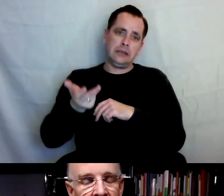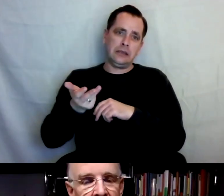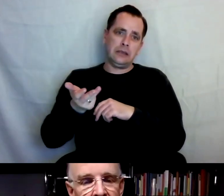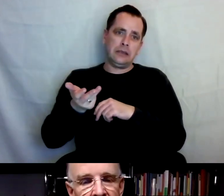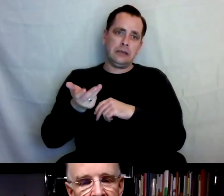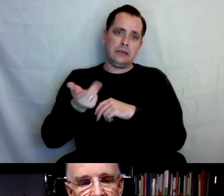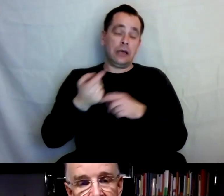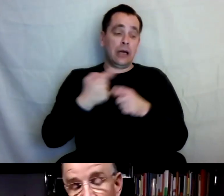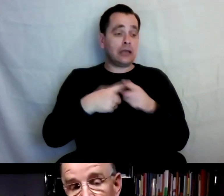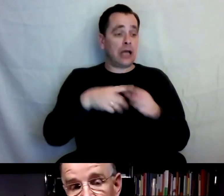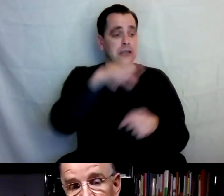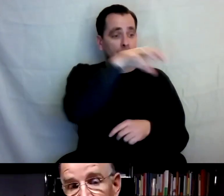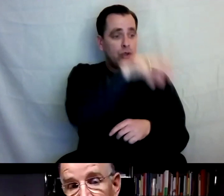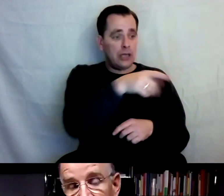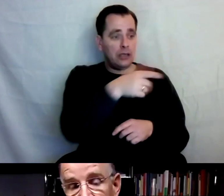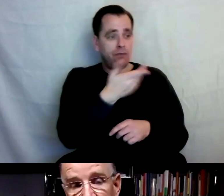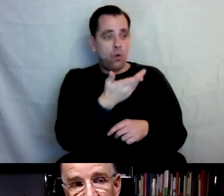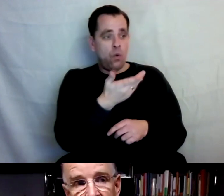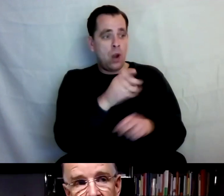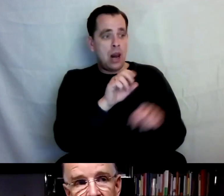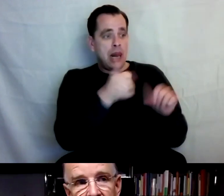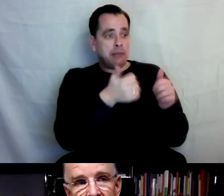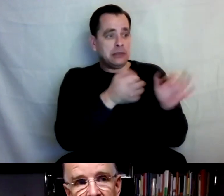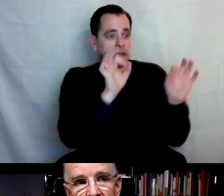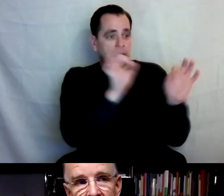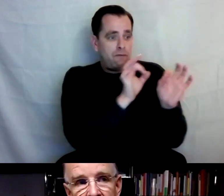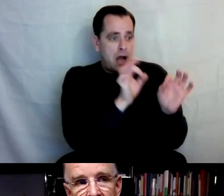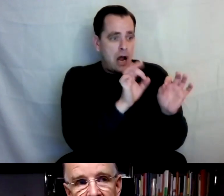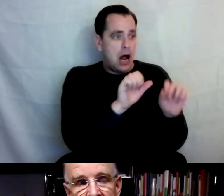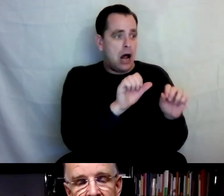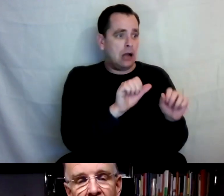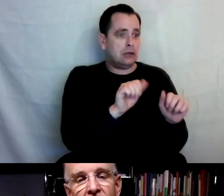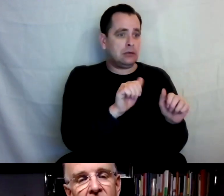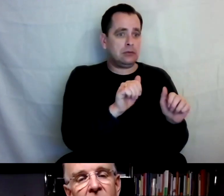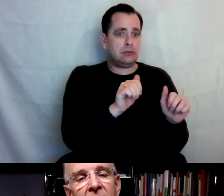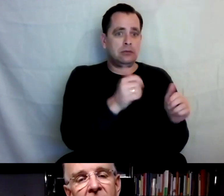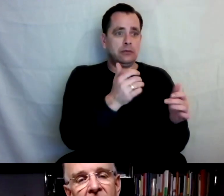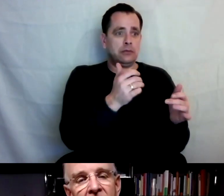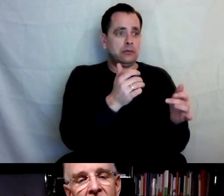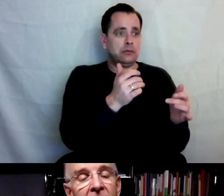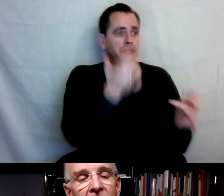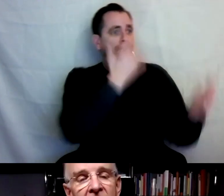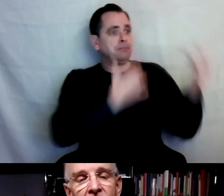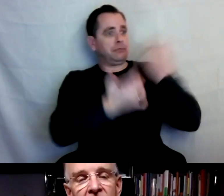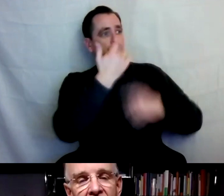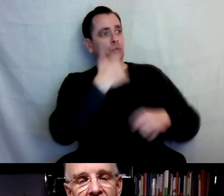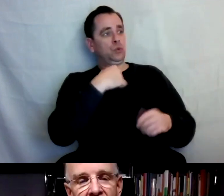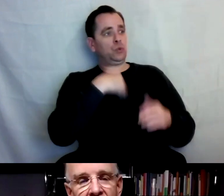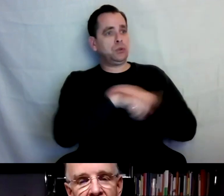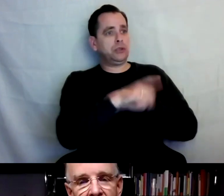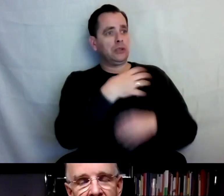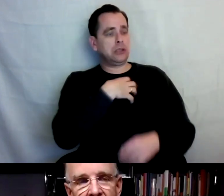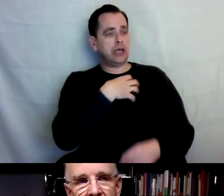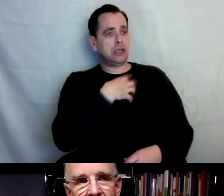die ein Ausmaß kommen und bekommen haben, in einem Maße sorgloser umgegangen sind. Und ich glaube, die Ursache